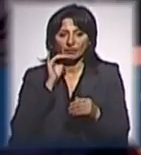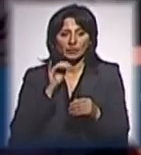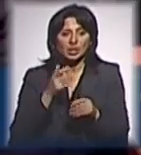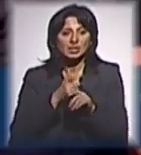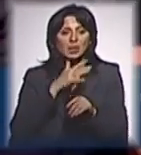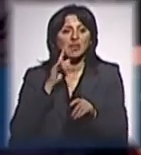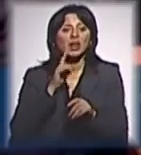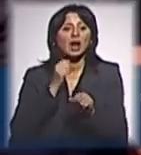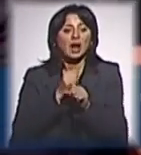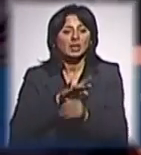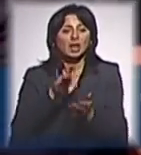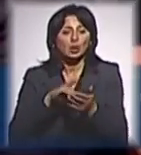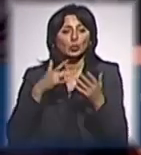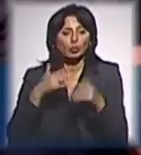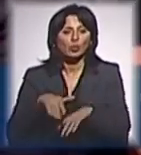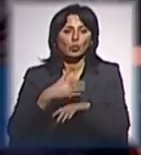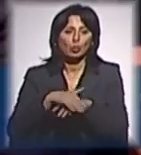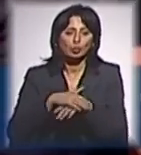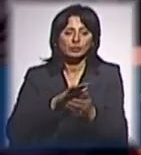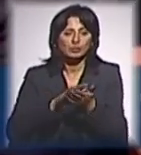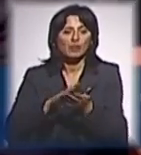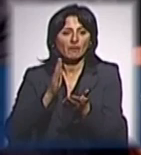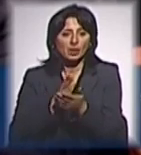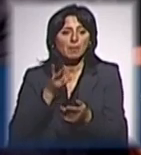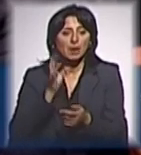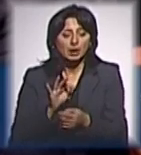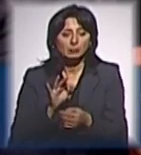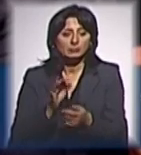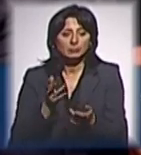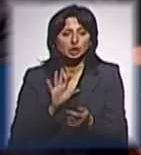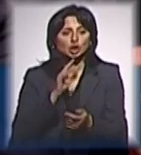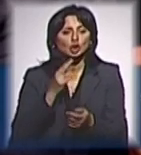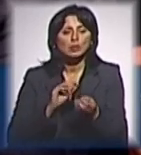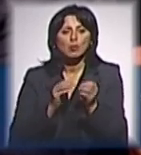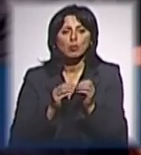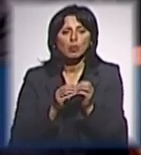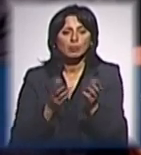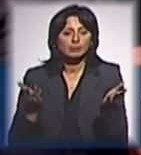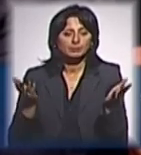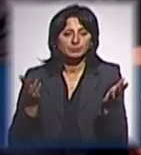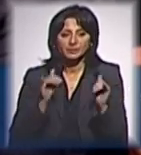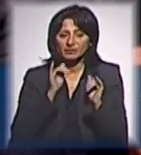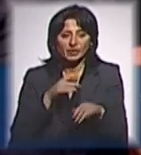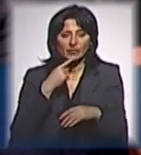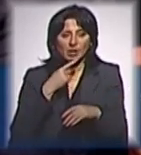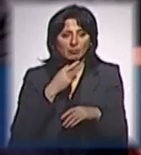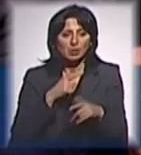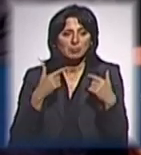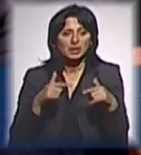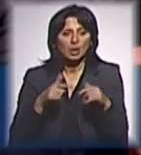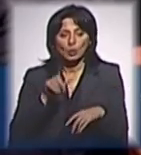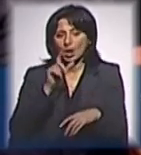ძალიან ბევრი რამ გაკეთდა ამ ქალაქში ქუჩების მოწესრიგებისთვის. სოციალურ პრობლემებზე აღარაფერს ვლაპარაკობ, იმიტომ რომ